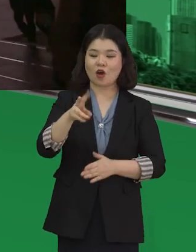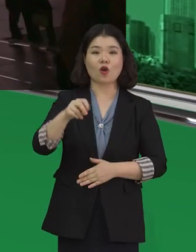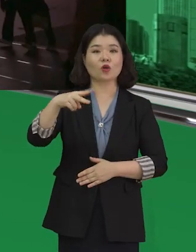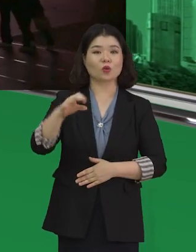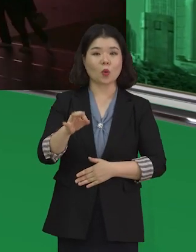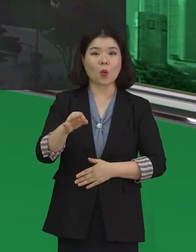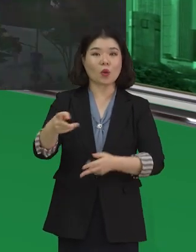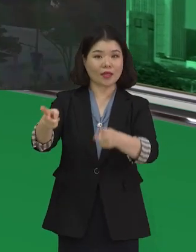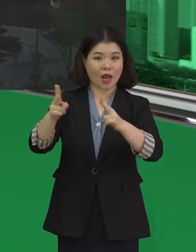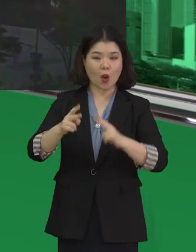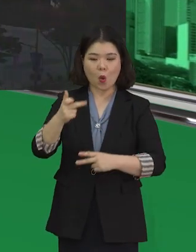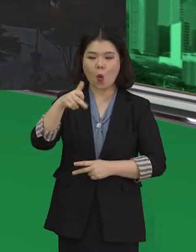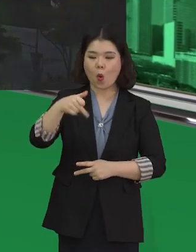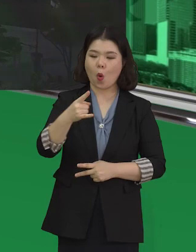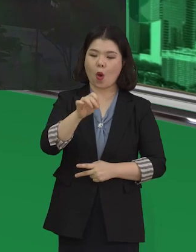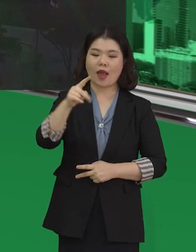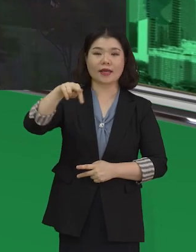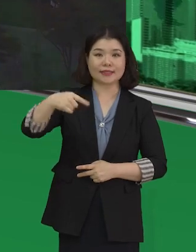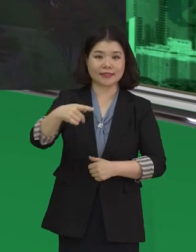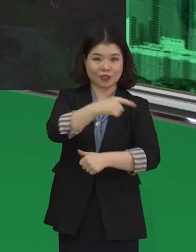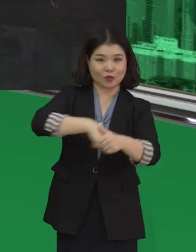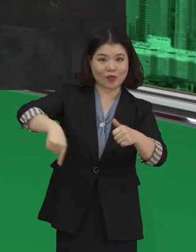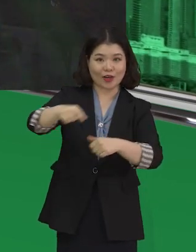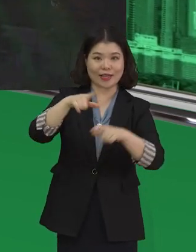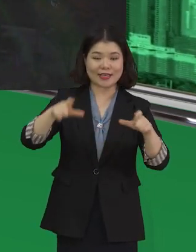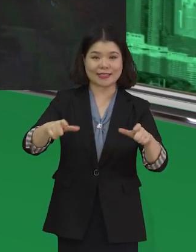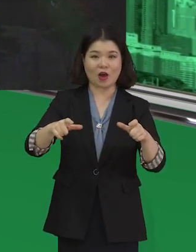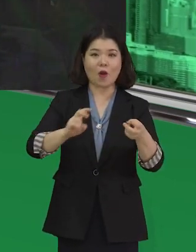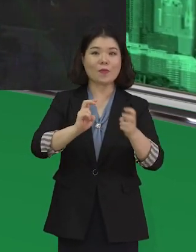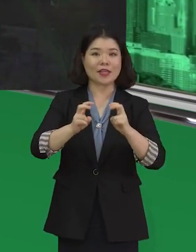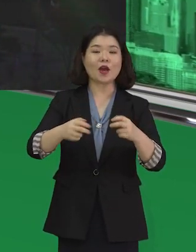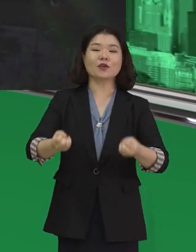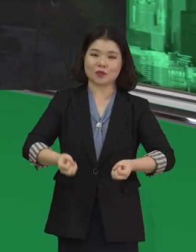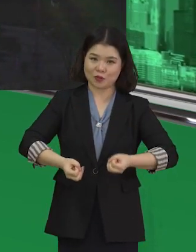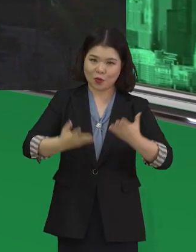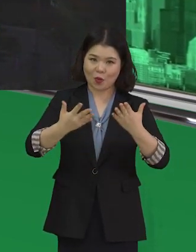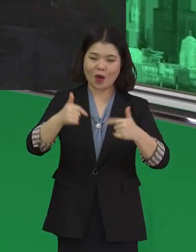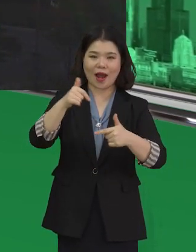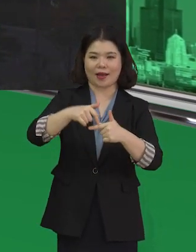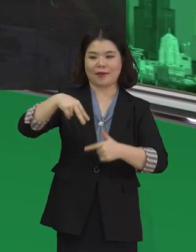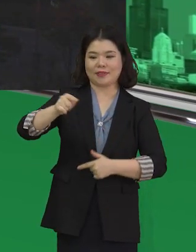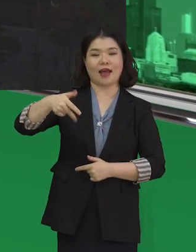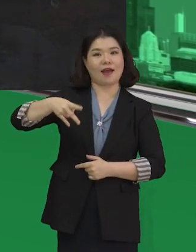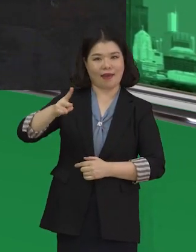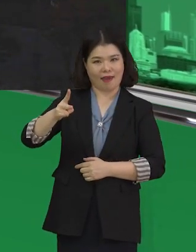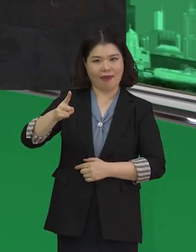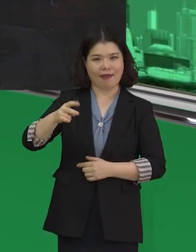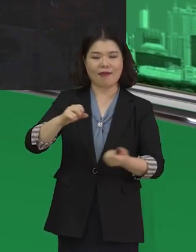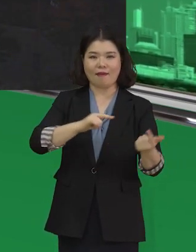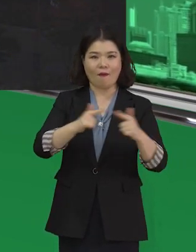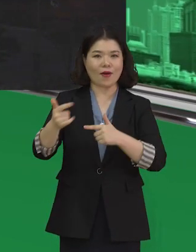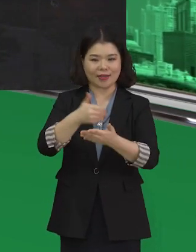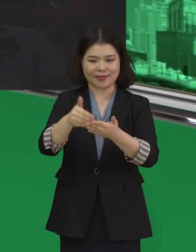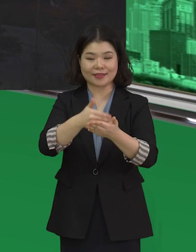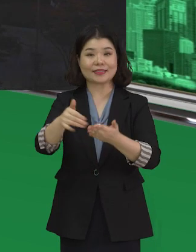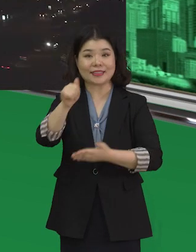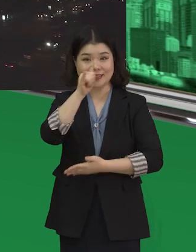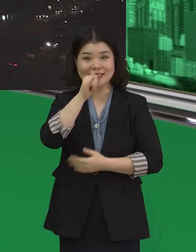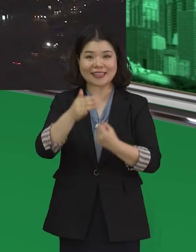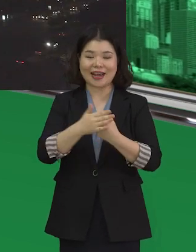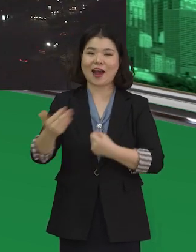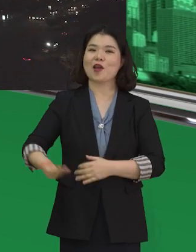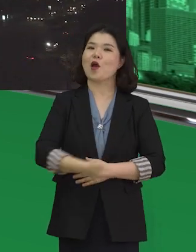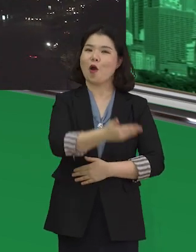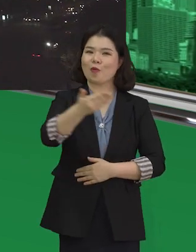영동대로 코엑스 일대에서 미디어쇼 강남 4개와 도심 속 미디어 갤러리도 진행되고 있으니